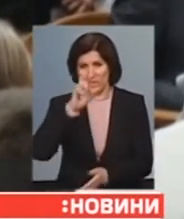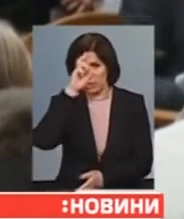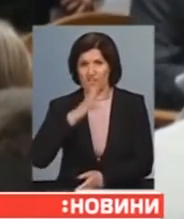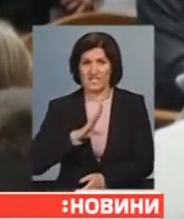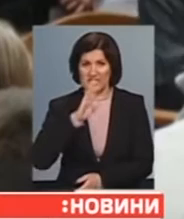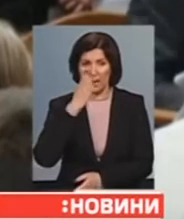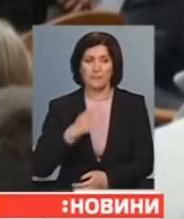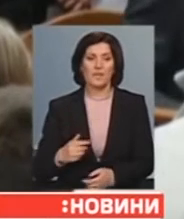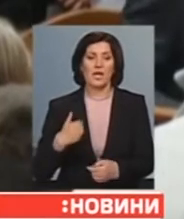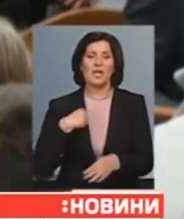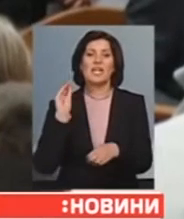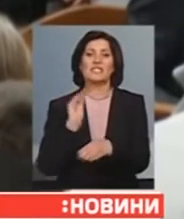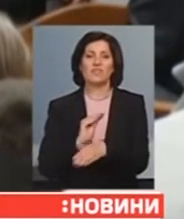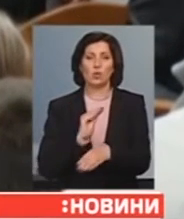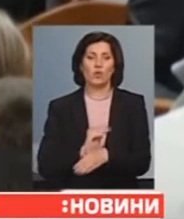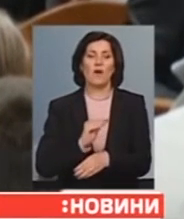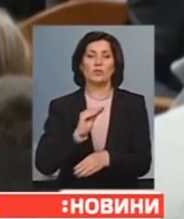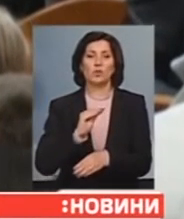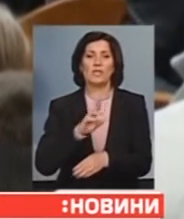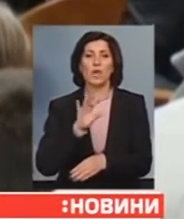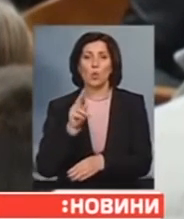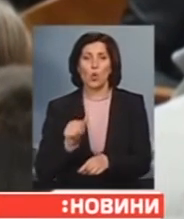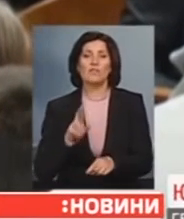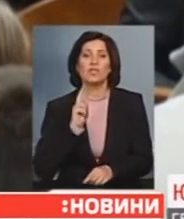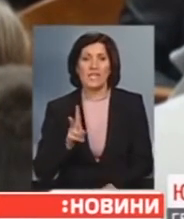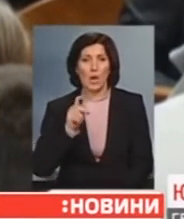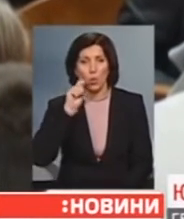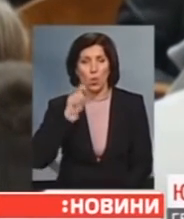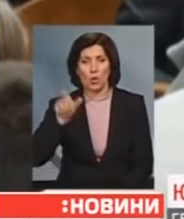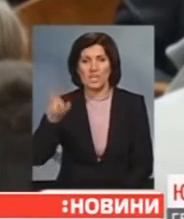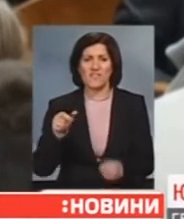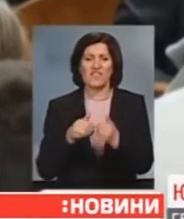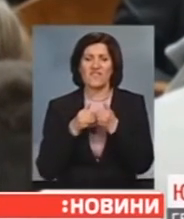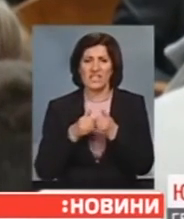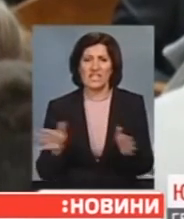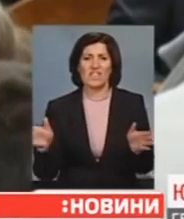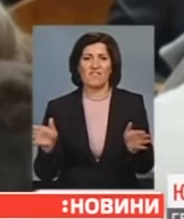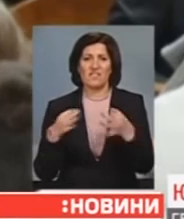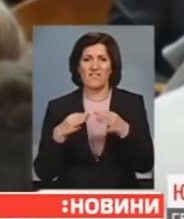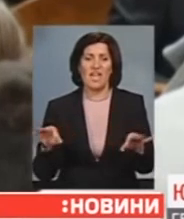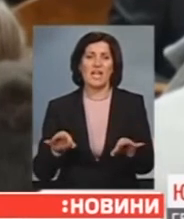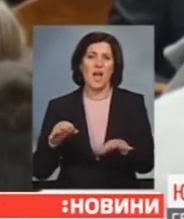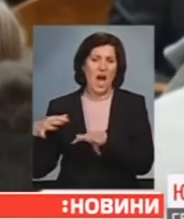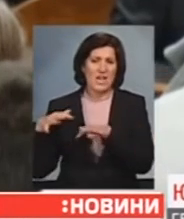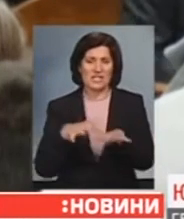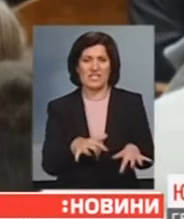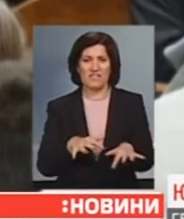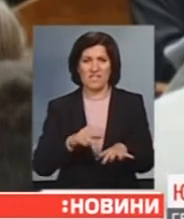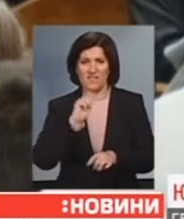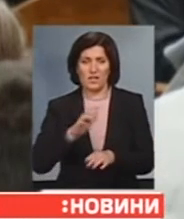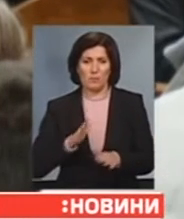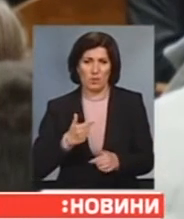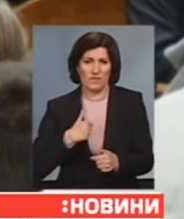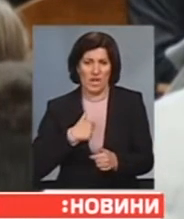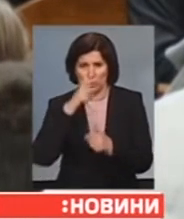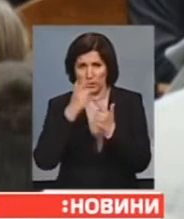зраді. Я звинувачую Януковича як українець, тому що він відкрив двері агресивній війни проти нашої держави, тому